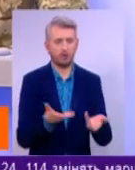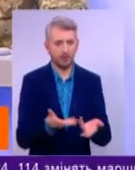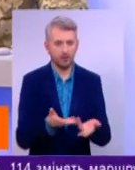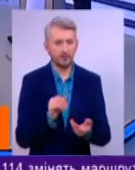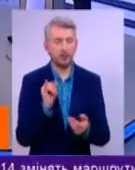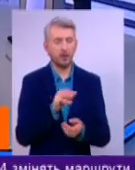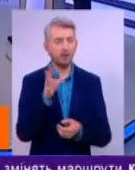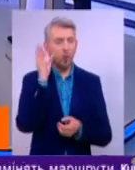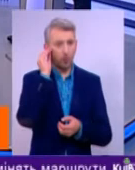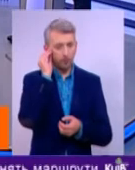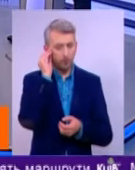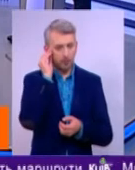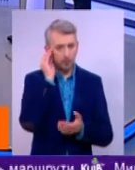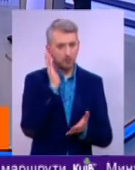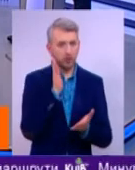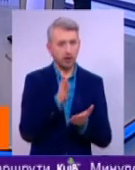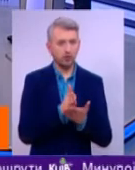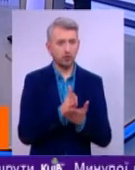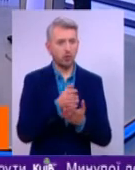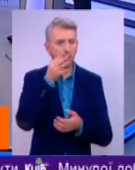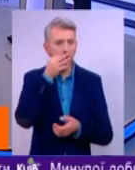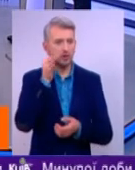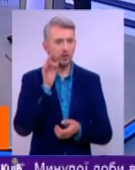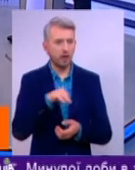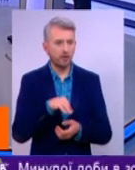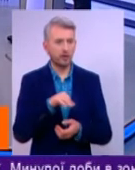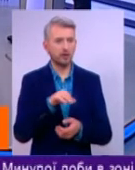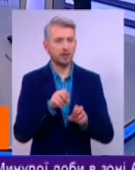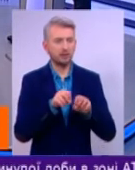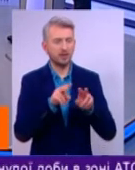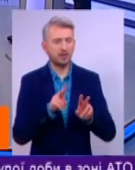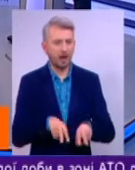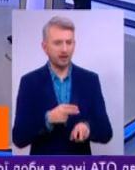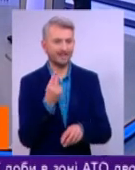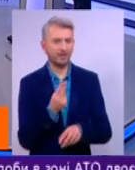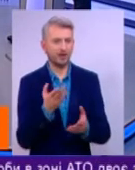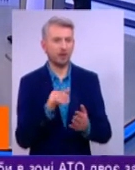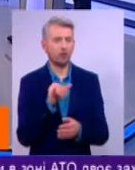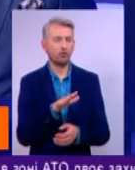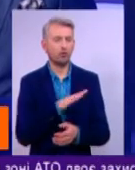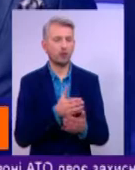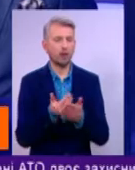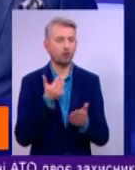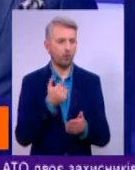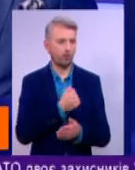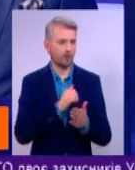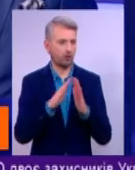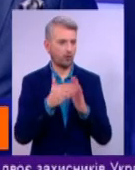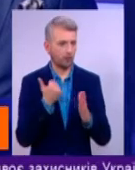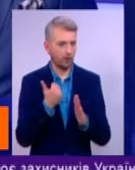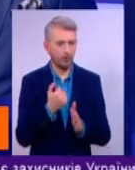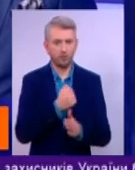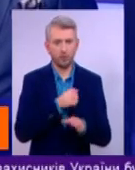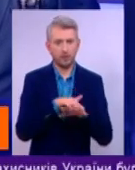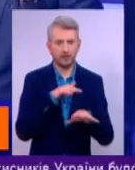І враховуються безпосередньо навики, спеціальність цивільна, яка в нього була до призову в